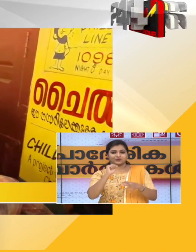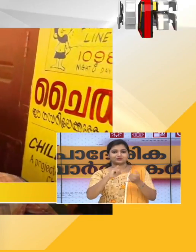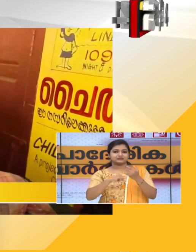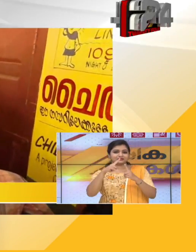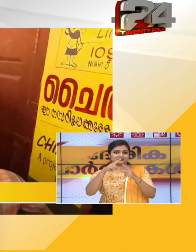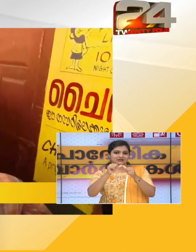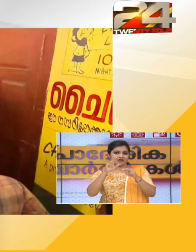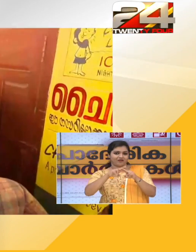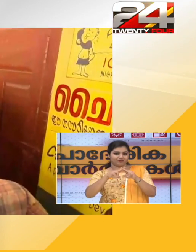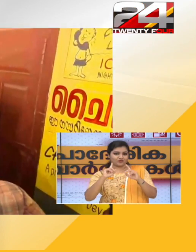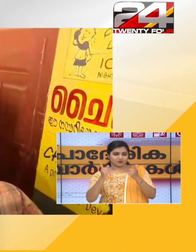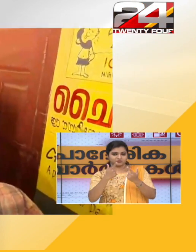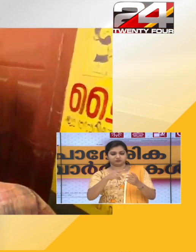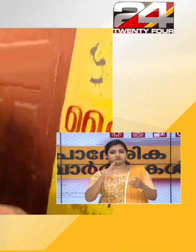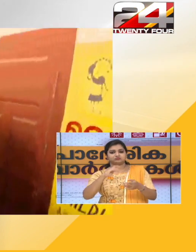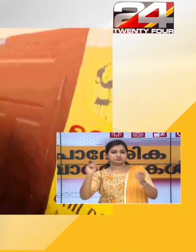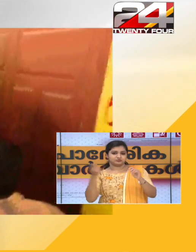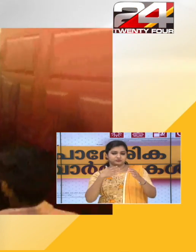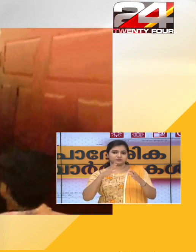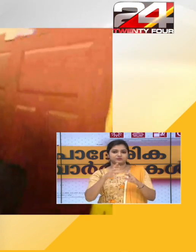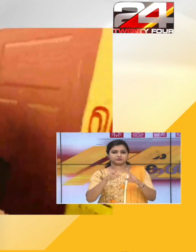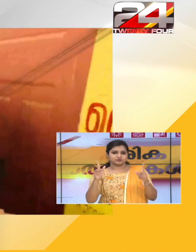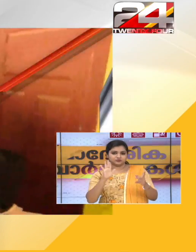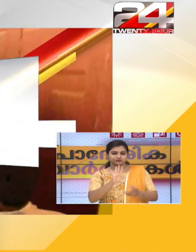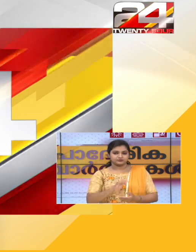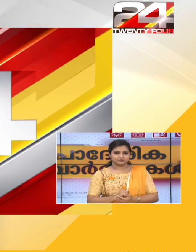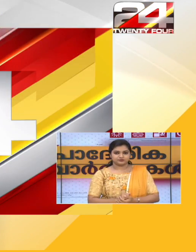പ്രിൻസിപ്പളിന്റെ പൂട്ടിയിട്ട മുറിയും നാട്ടുകാർ ചവിട്ടി പൊളിച്ചു. 24 വയനാട്.